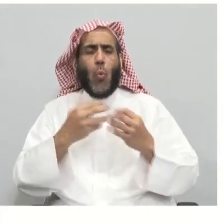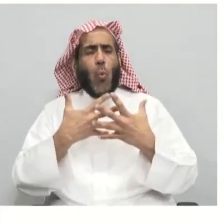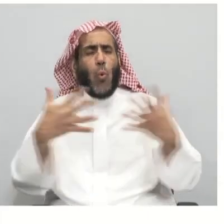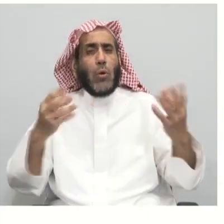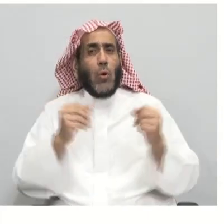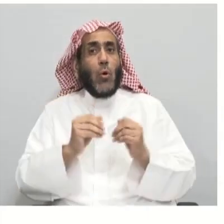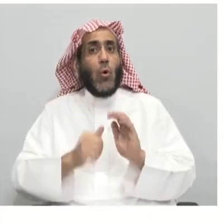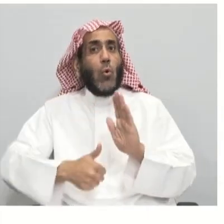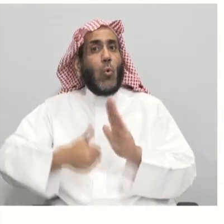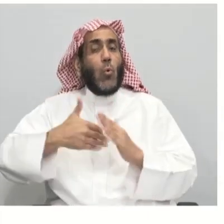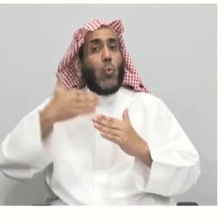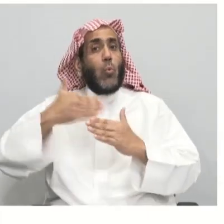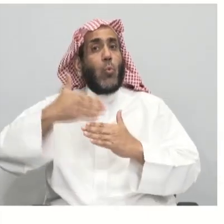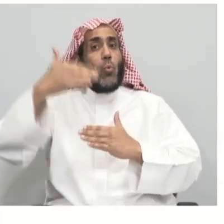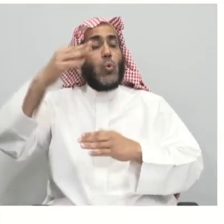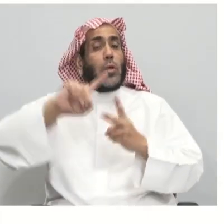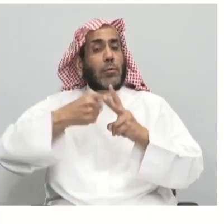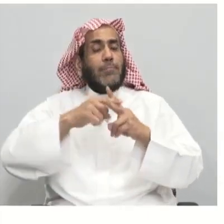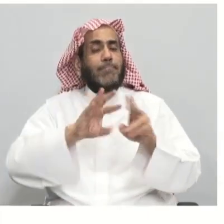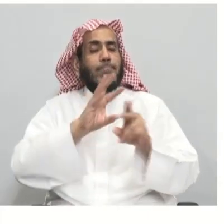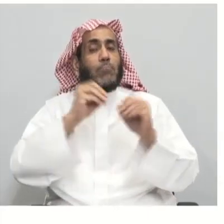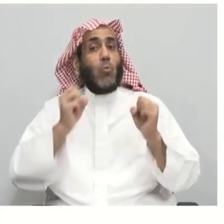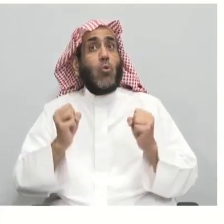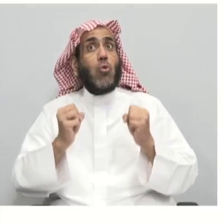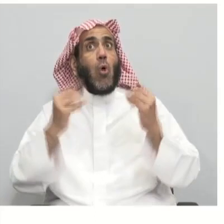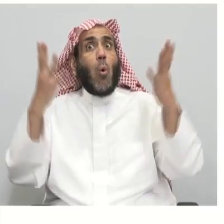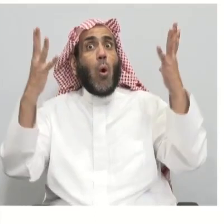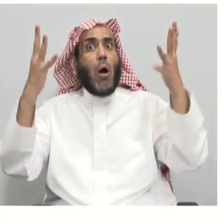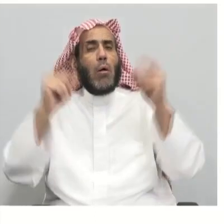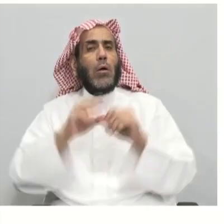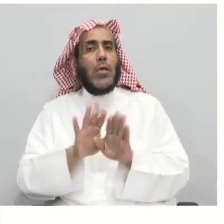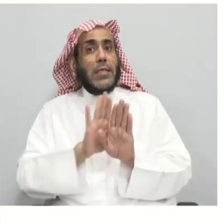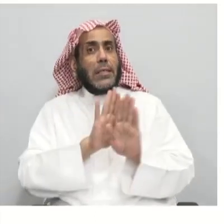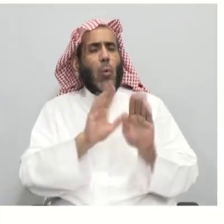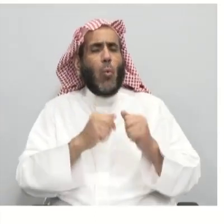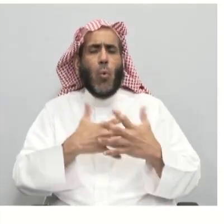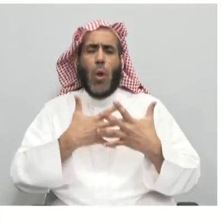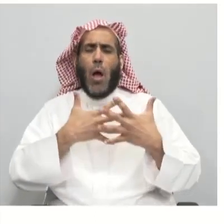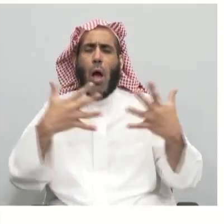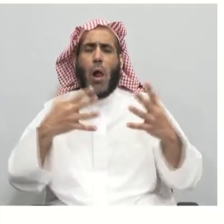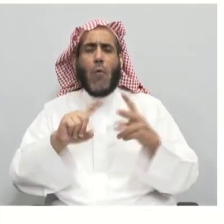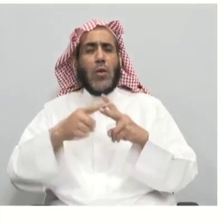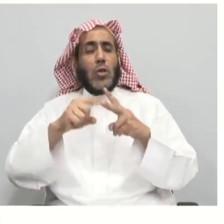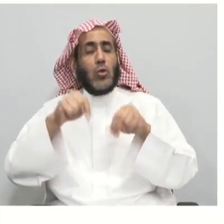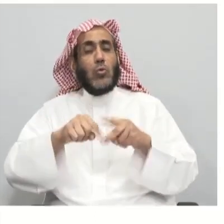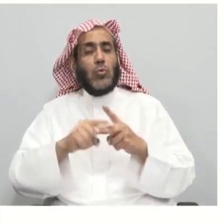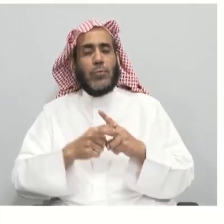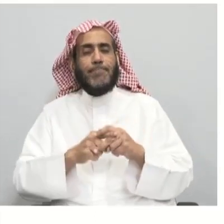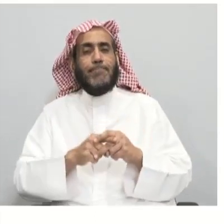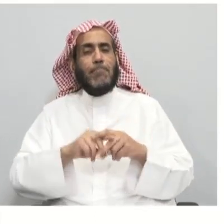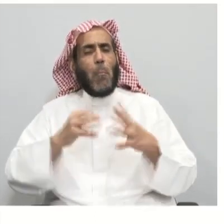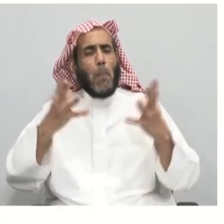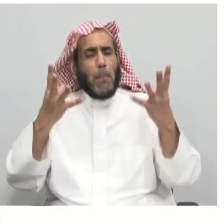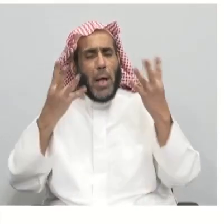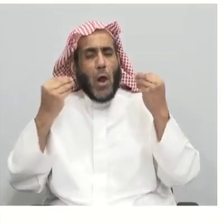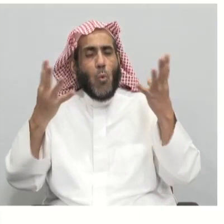والتقدم التكنولوجي المقصود بالثوره المعلوماتيه التقدم الهائل في تكنولوجيا في تكنولوجيا